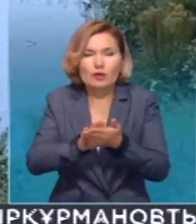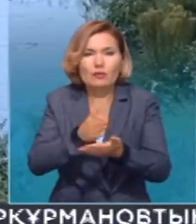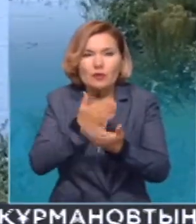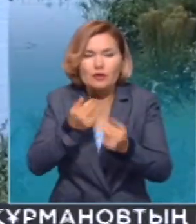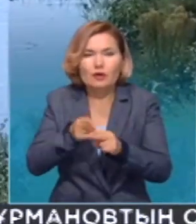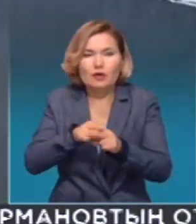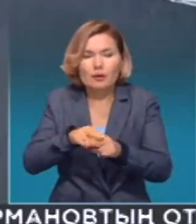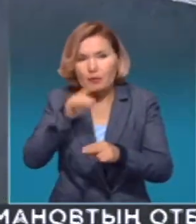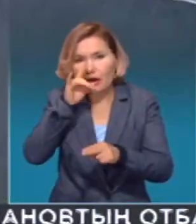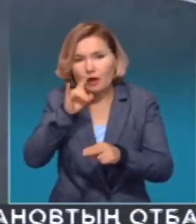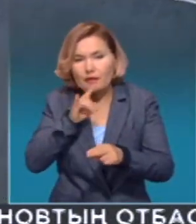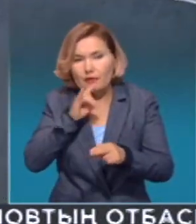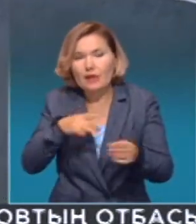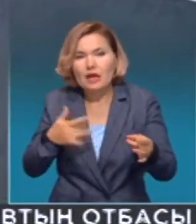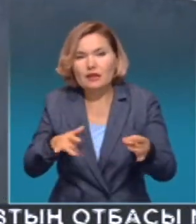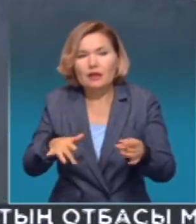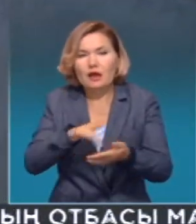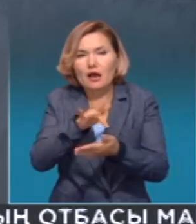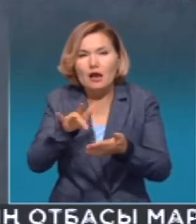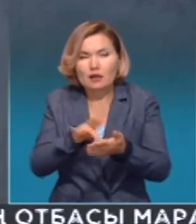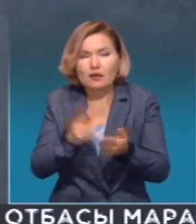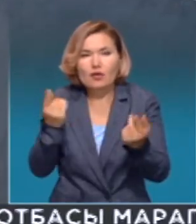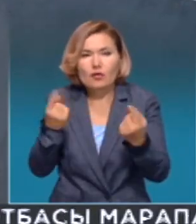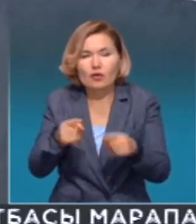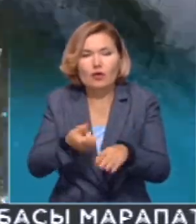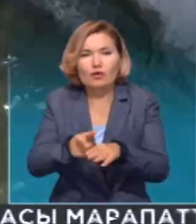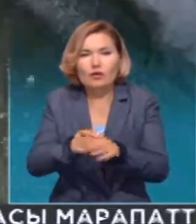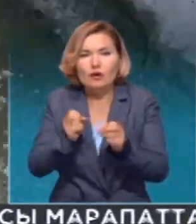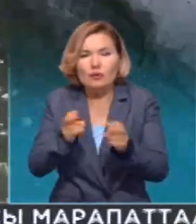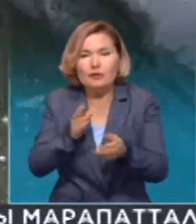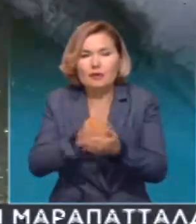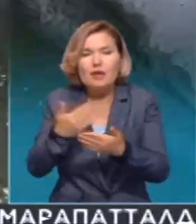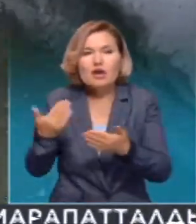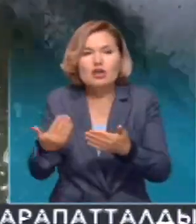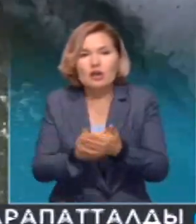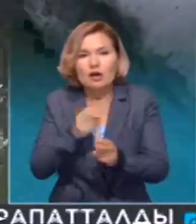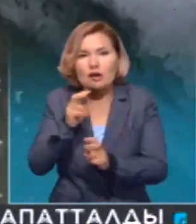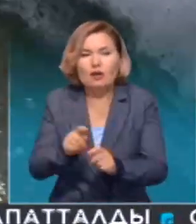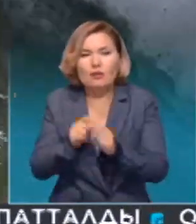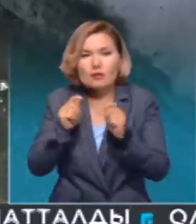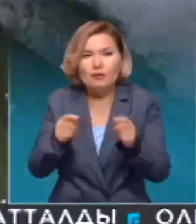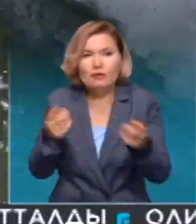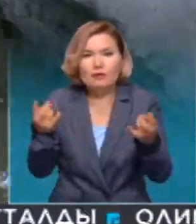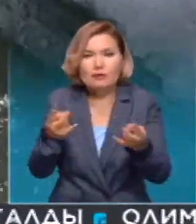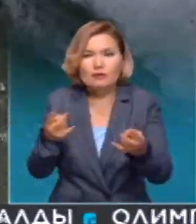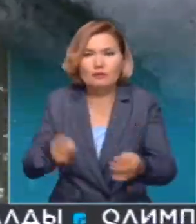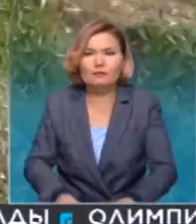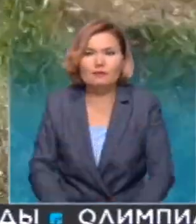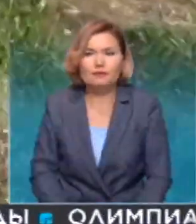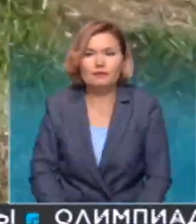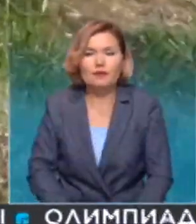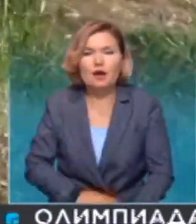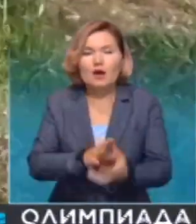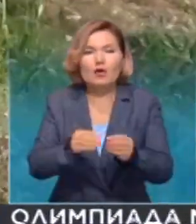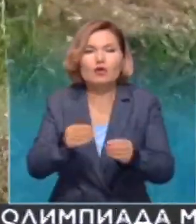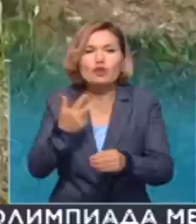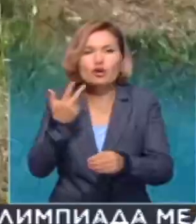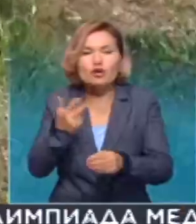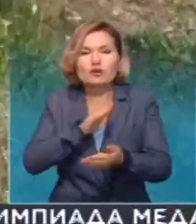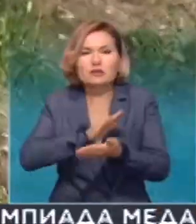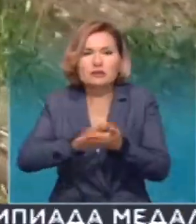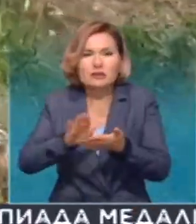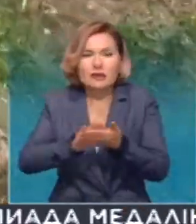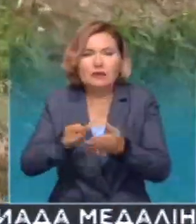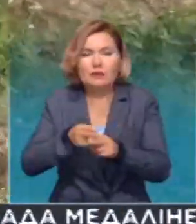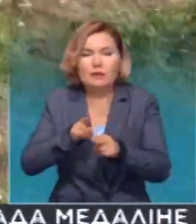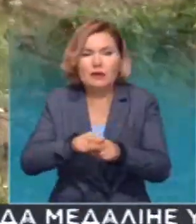тынысын тарылтып тұр. Әрі жер асты суларына да қосылу қаупі бар. Енді жаңа кешені салуға жет. Үш сатылы тазалау кешенінің